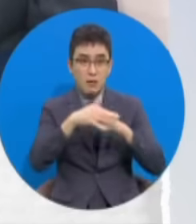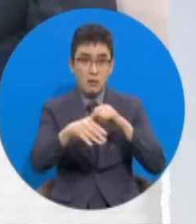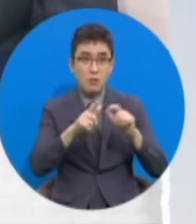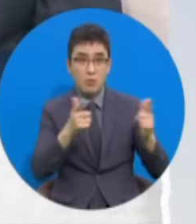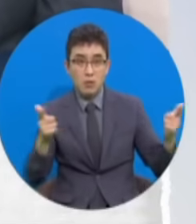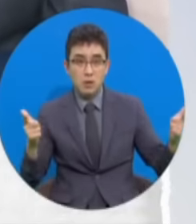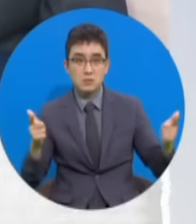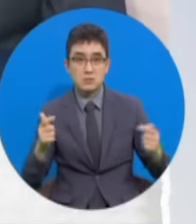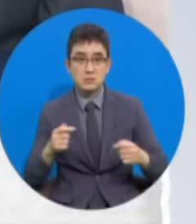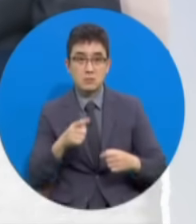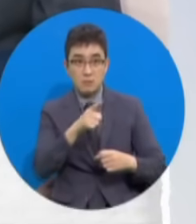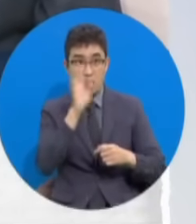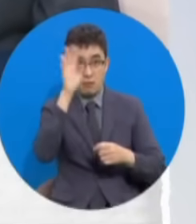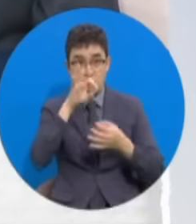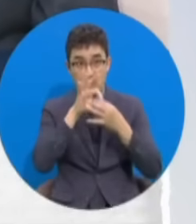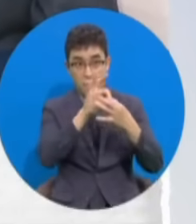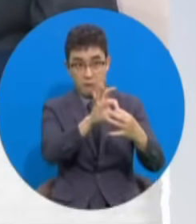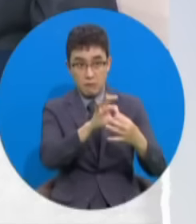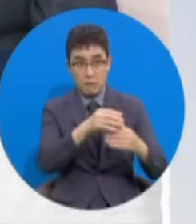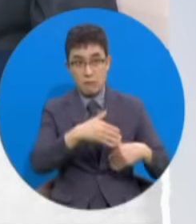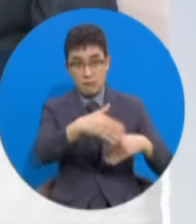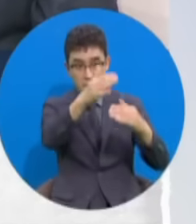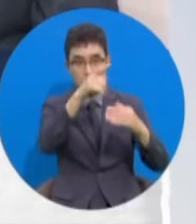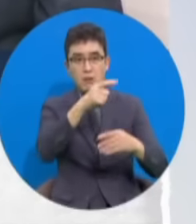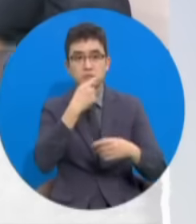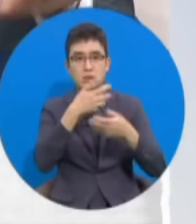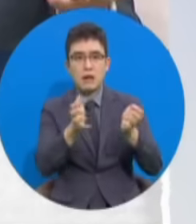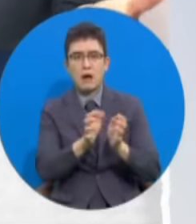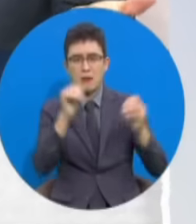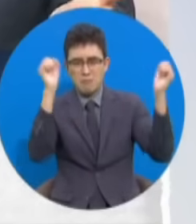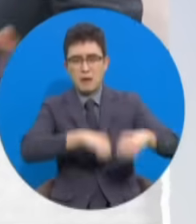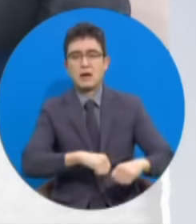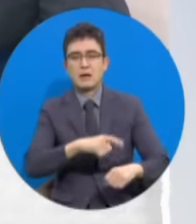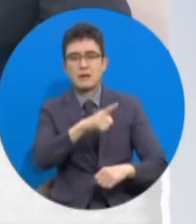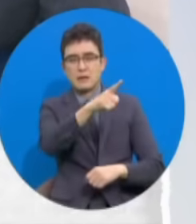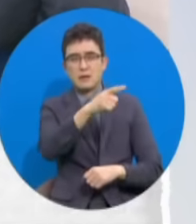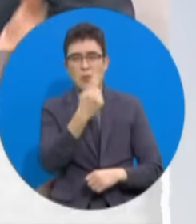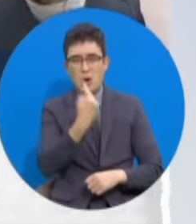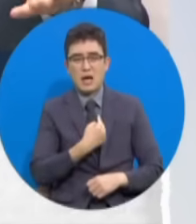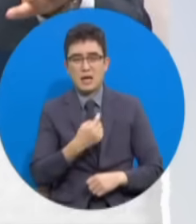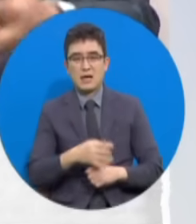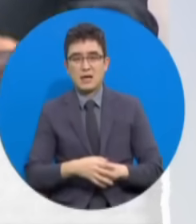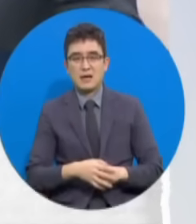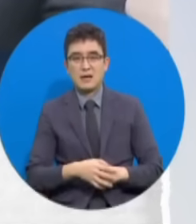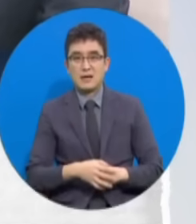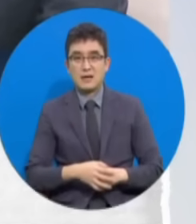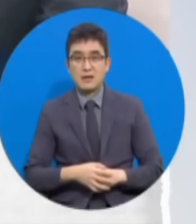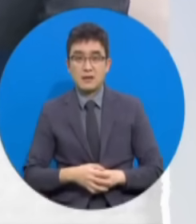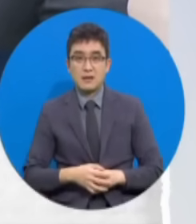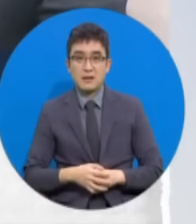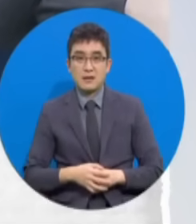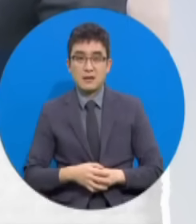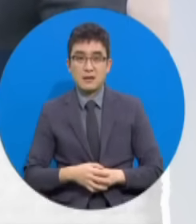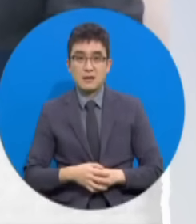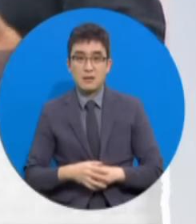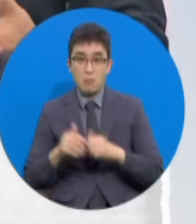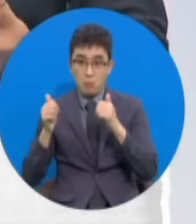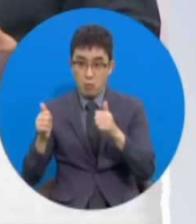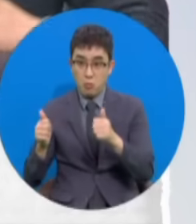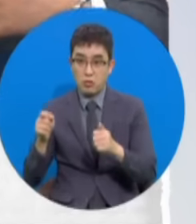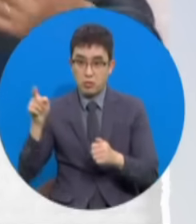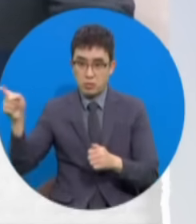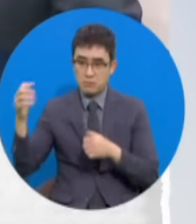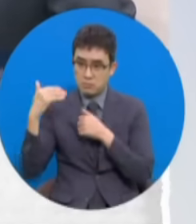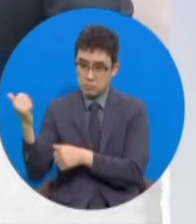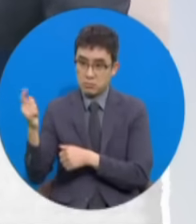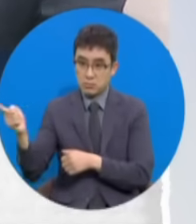방식이면 민주당이 망해도 싸죠. 최소한 불체포 특권 뭐냐면 영장 실질 심사가 있는데도